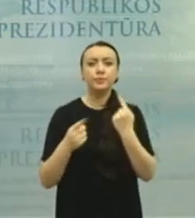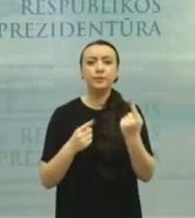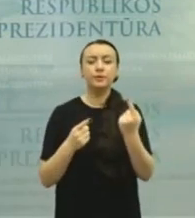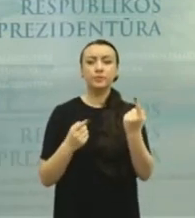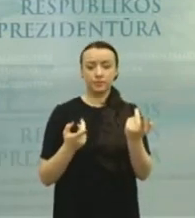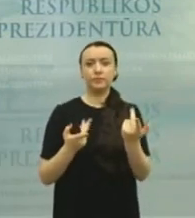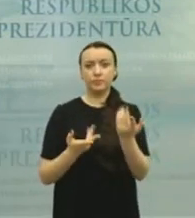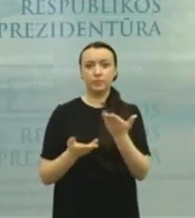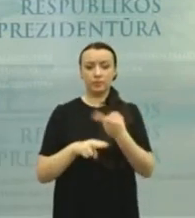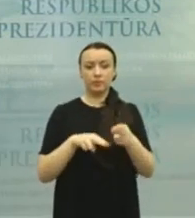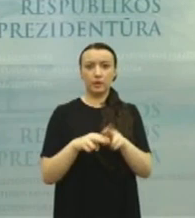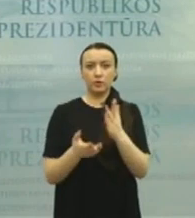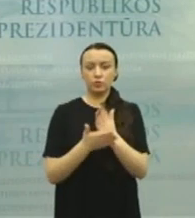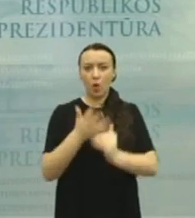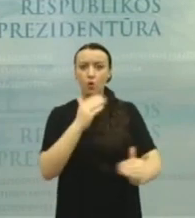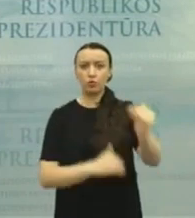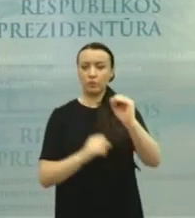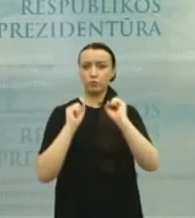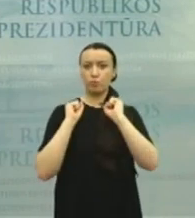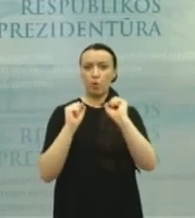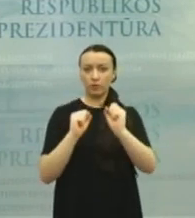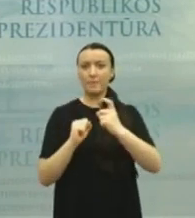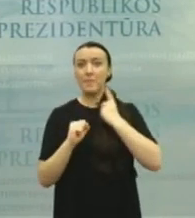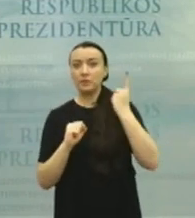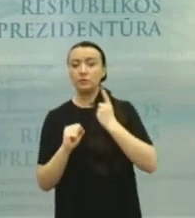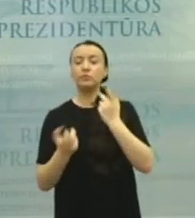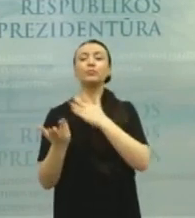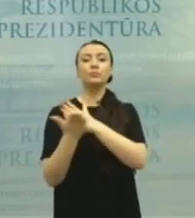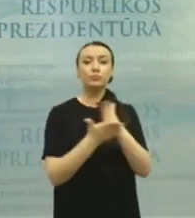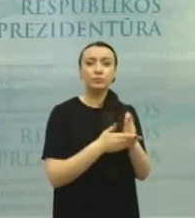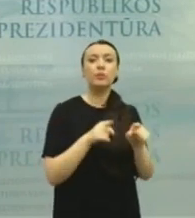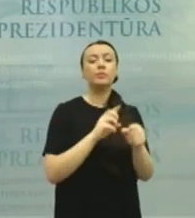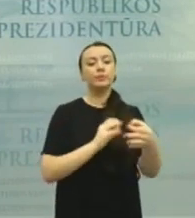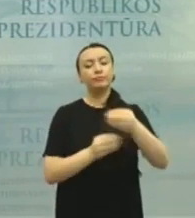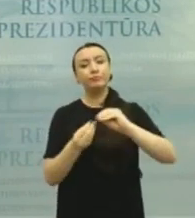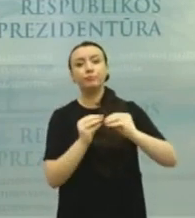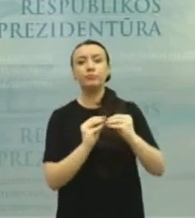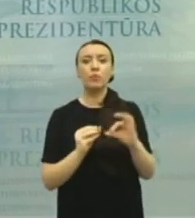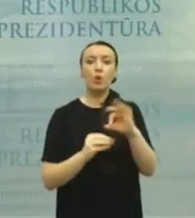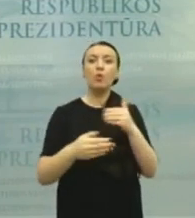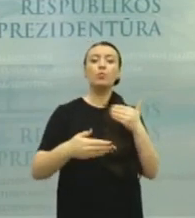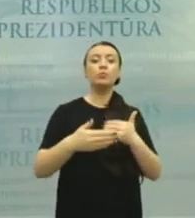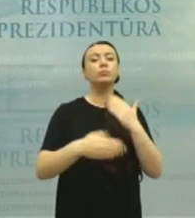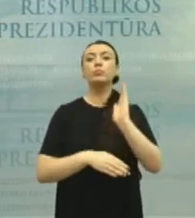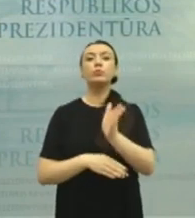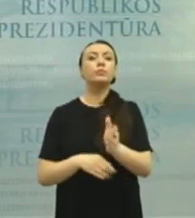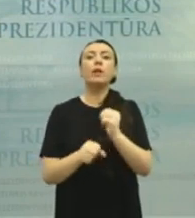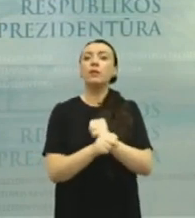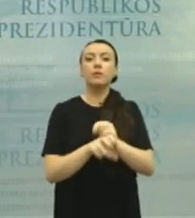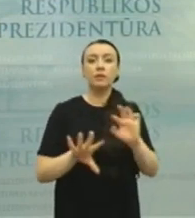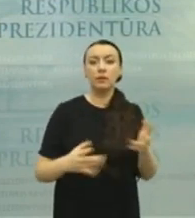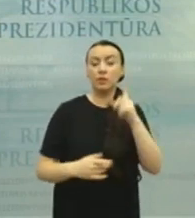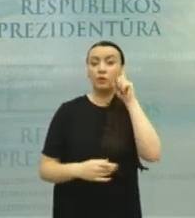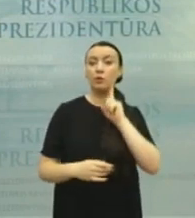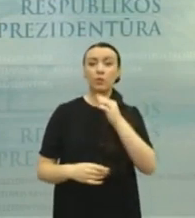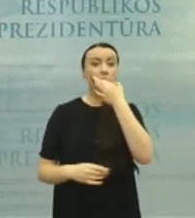kyla aukštajame sportinėme meistriškume ir apsitarėme taip pat dėl būsimų žingsnių. Tai